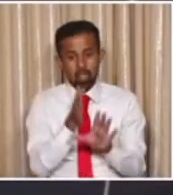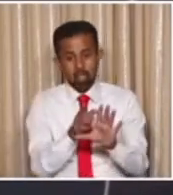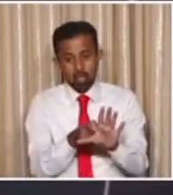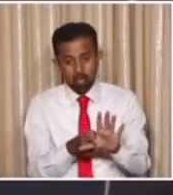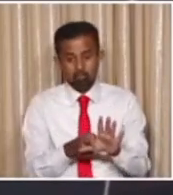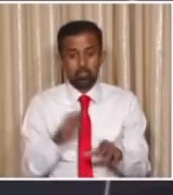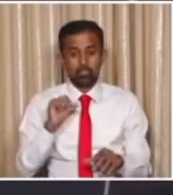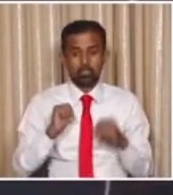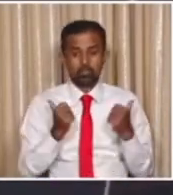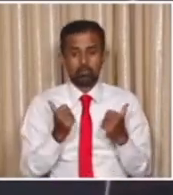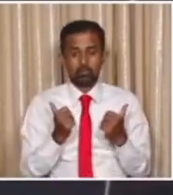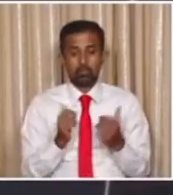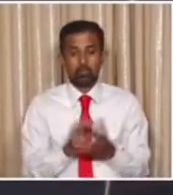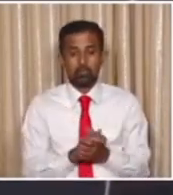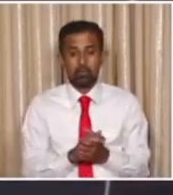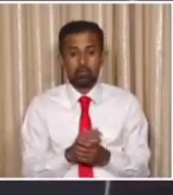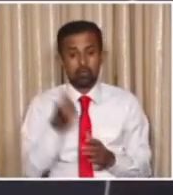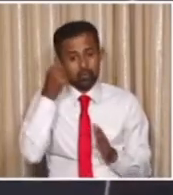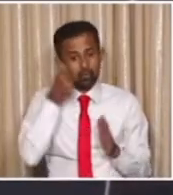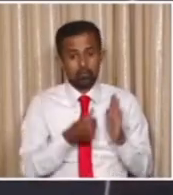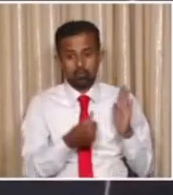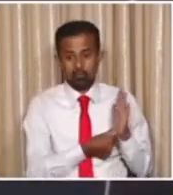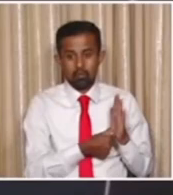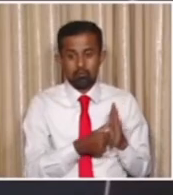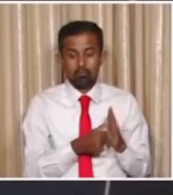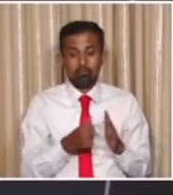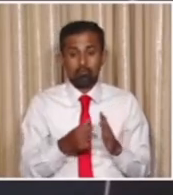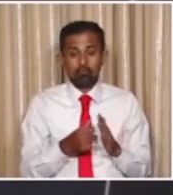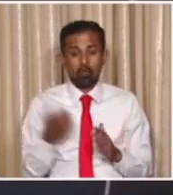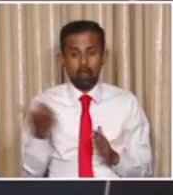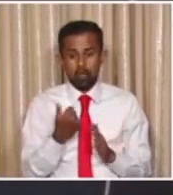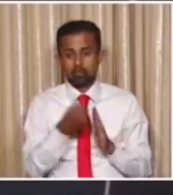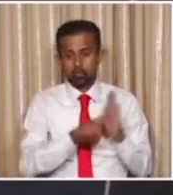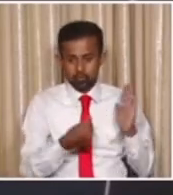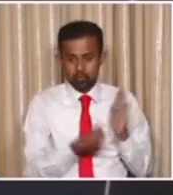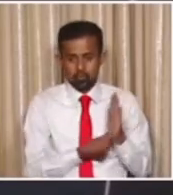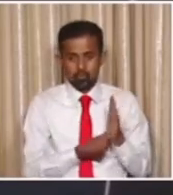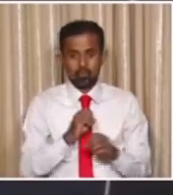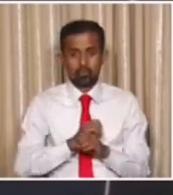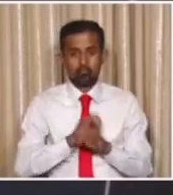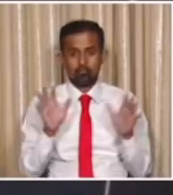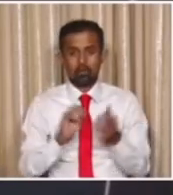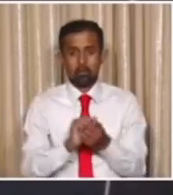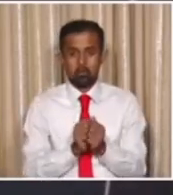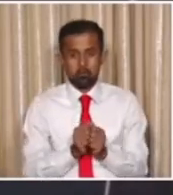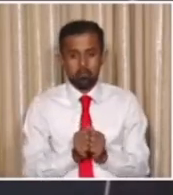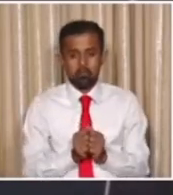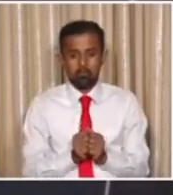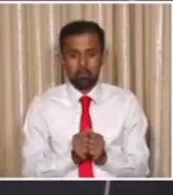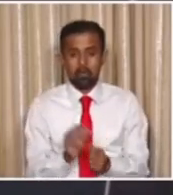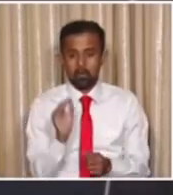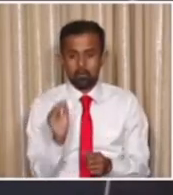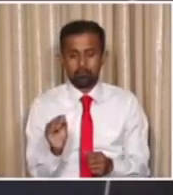අද ප්‍රොවින්ෂන් ඔෆ් ටෙරරිසම් ඇක්ට් එක වෙනුවට කවුන්ටර් ටෙරරිසම් ඇක්ට් එක ගැසට් කළා තිනේ. වැය සංශෝධන ඒවි.